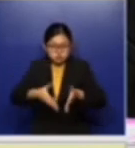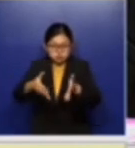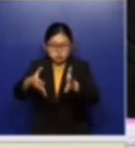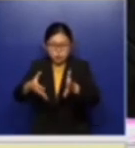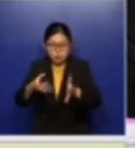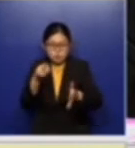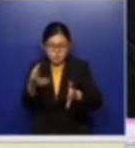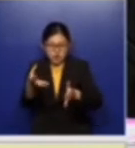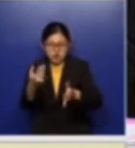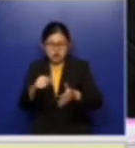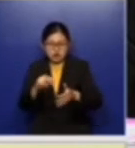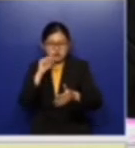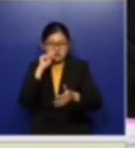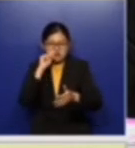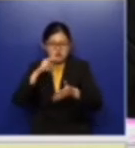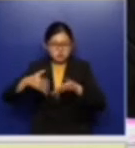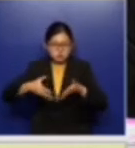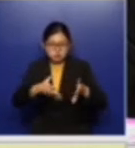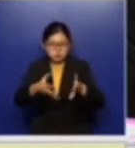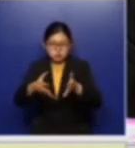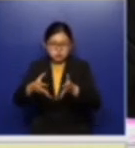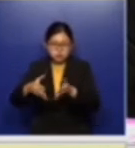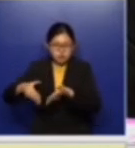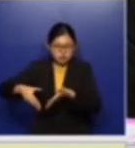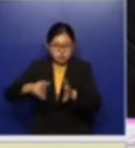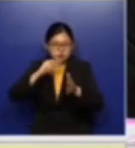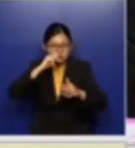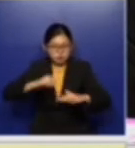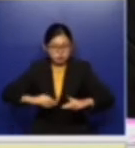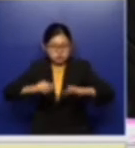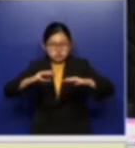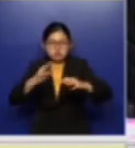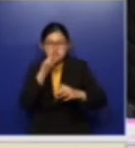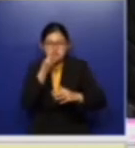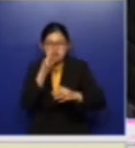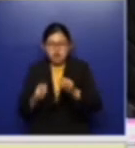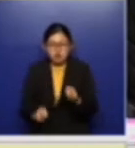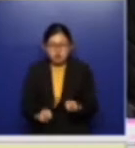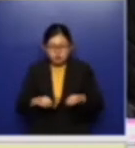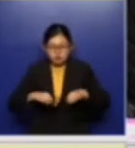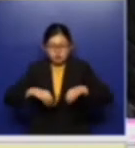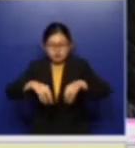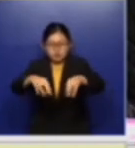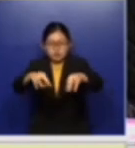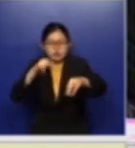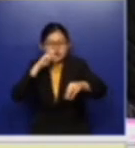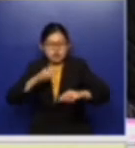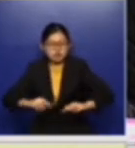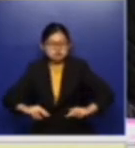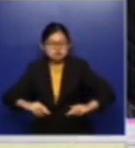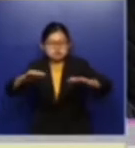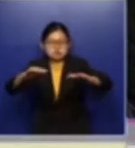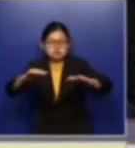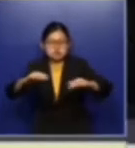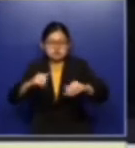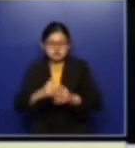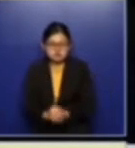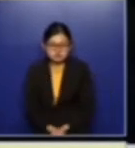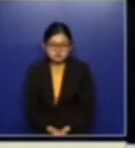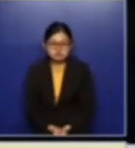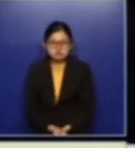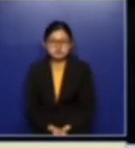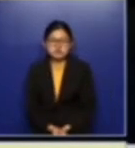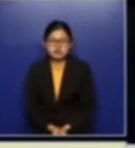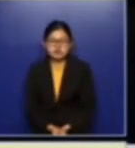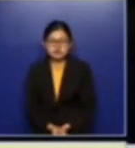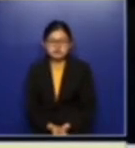ชลประทานมักจะปล่อยน้ำให้ไปท่วมนาข้าวท่วมนาท่วมไร่ในจังหวัดสระบุรีนะครับปีที่ถ้าน้ำมามากก็จะไปปล่อยน้ำท่วมน